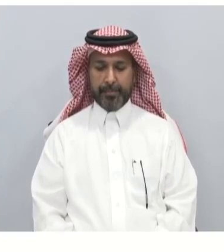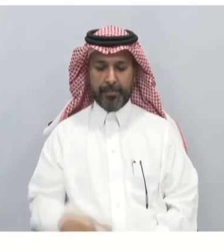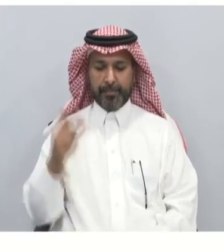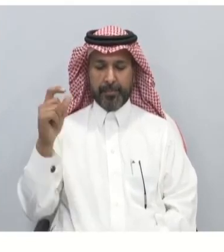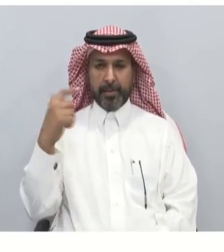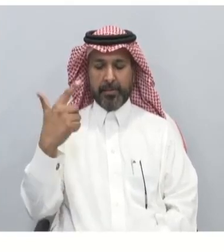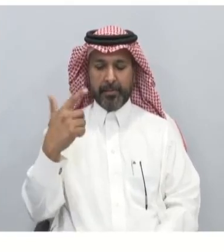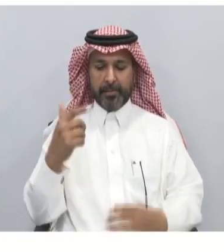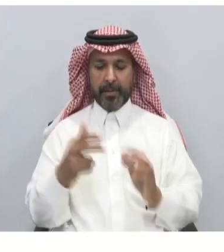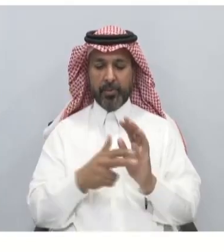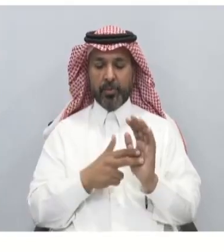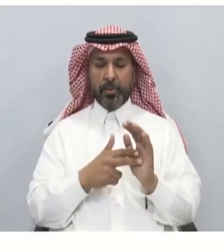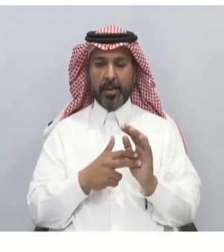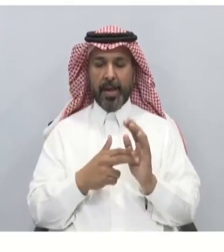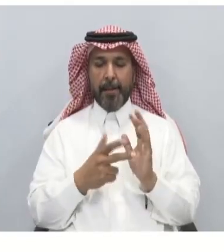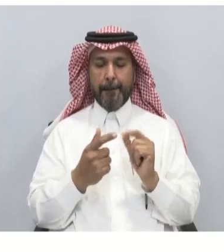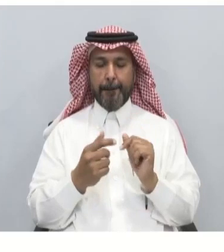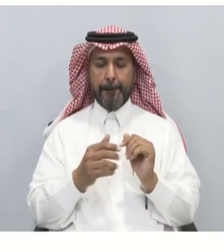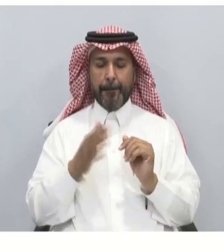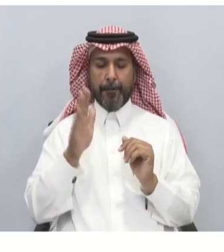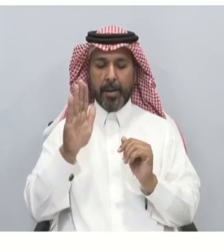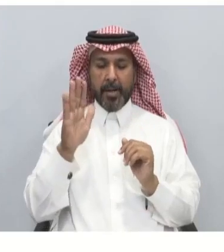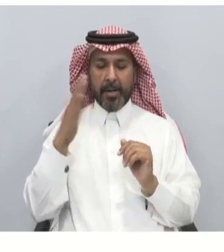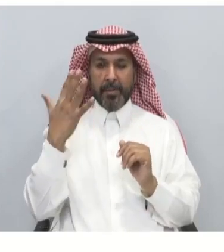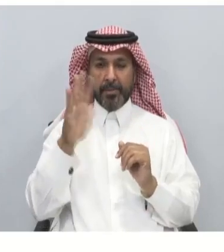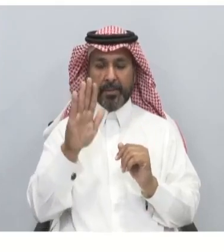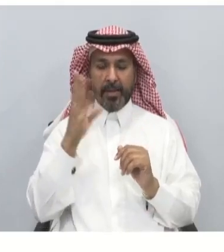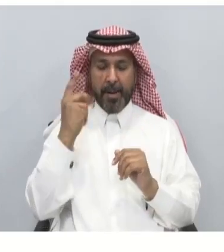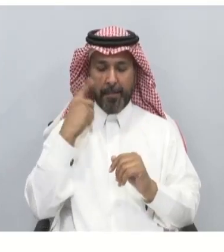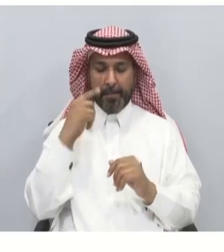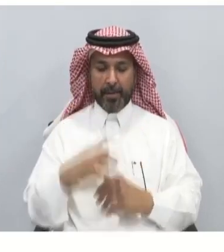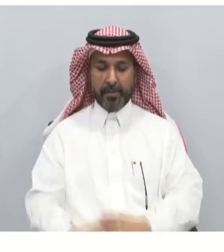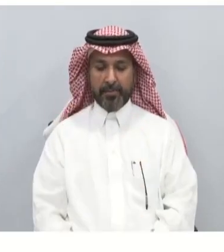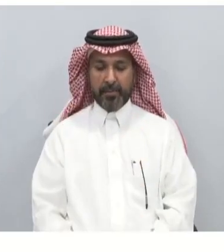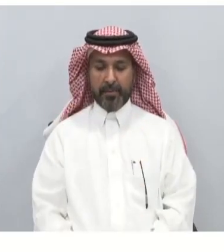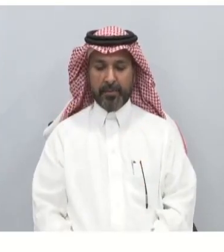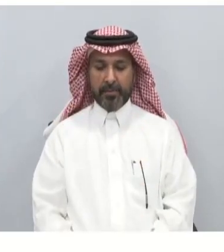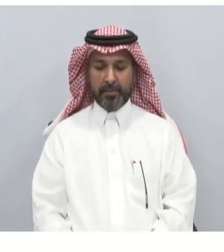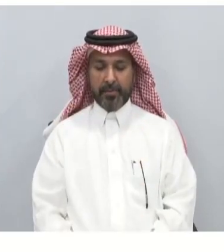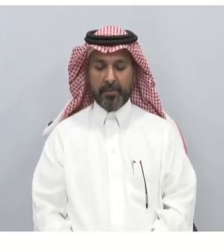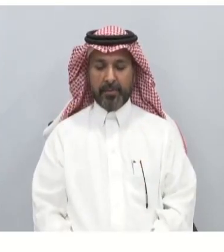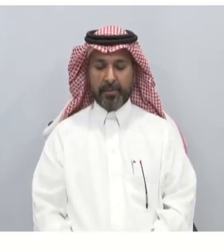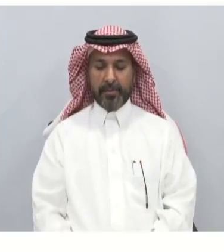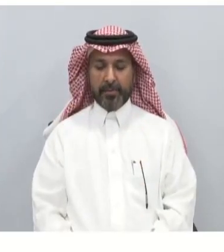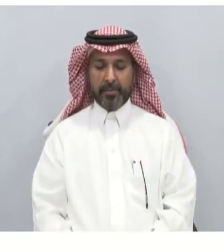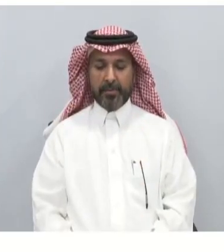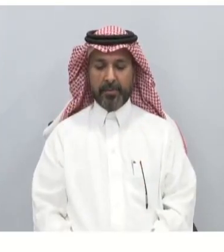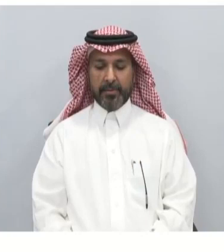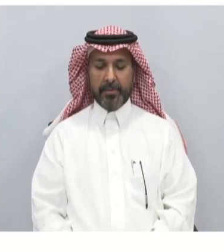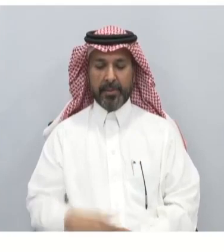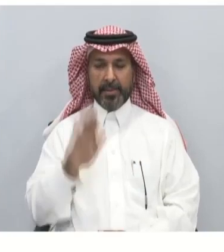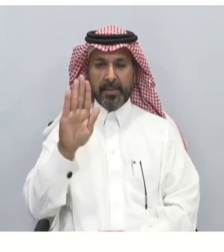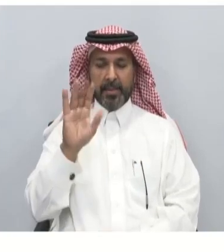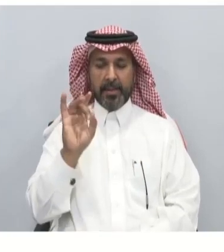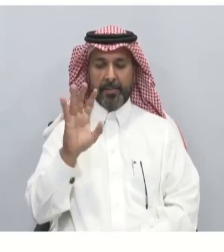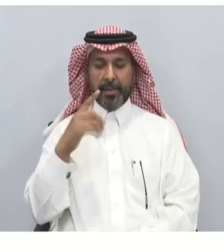تساوي خمسة س، هذه هي الدالة، أين الدالة اللي نعوض فيها هذه؟ طيب أعوض في مين السبعة؟ أعوض عنها بمن؟ طبعا راح أشيل س هنا